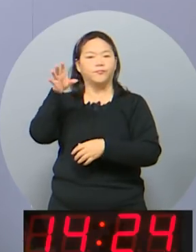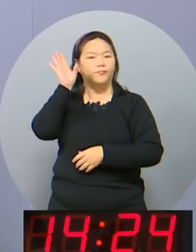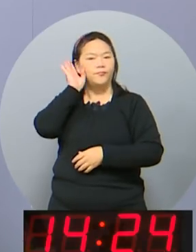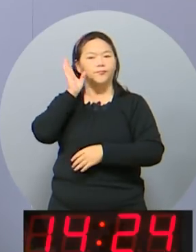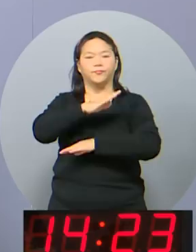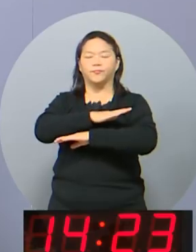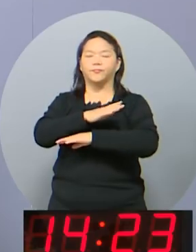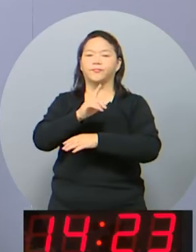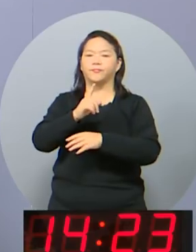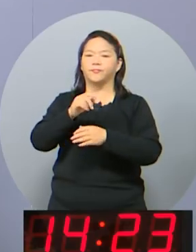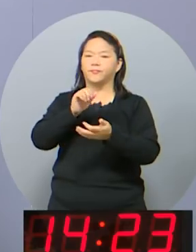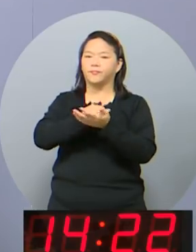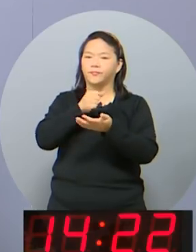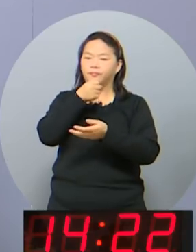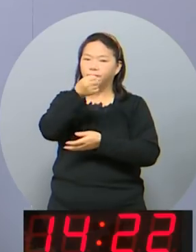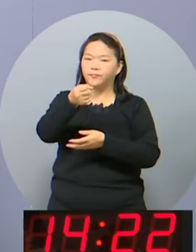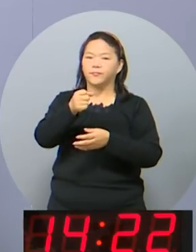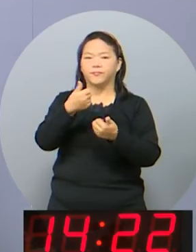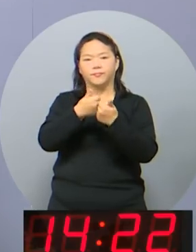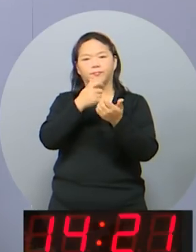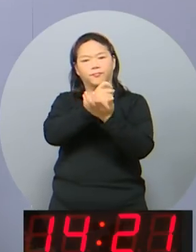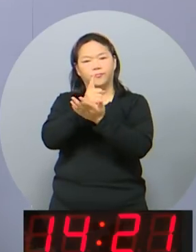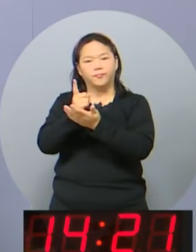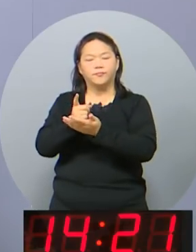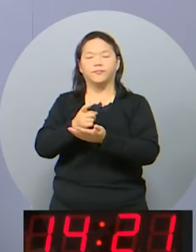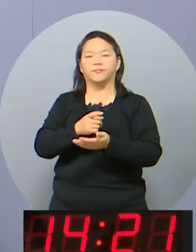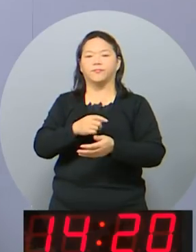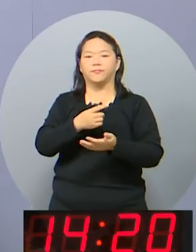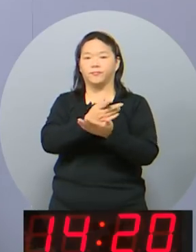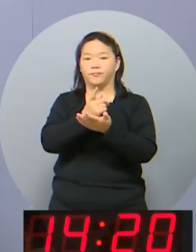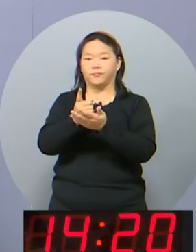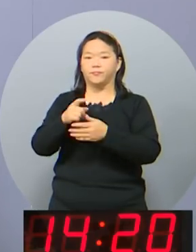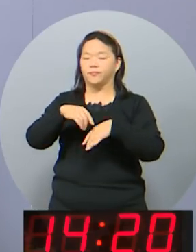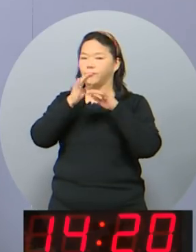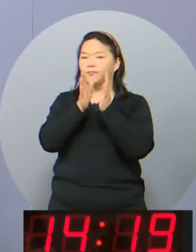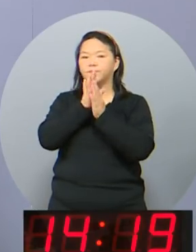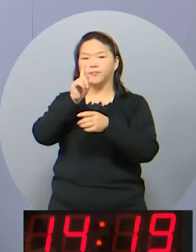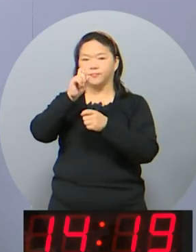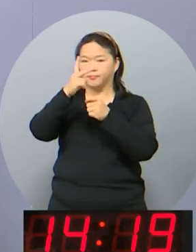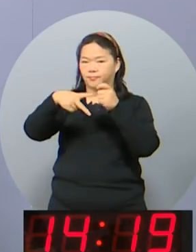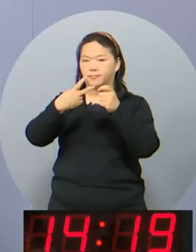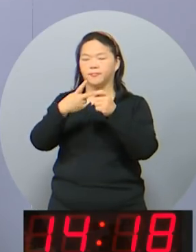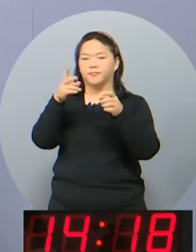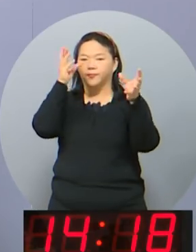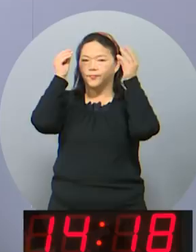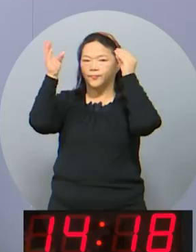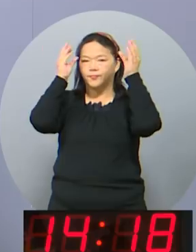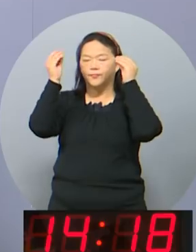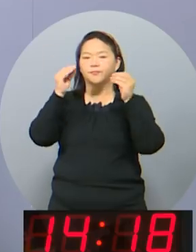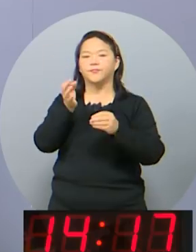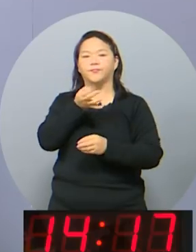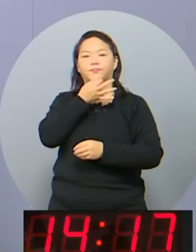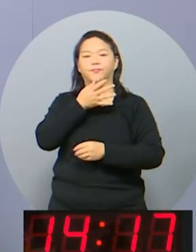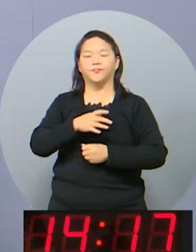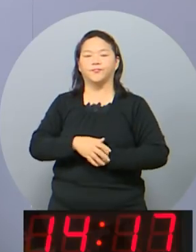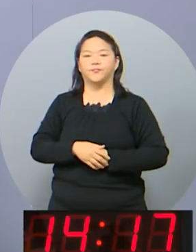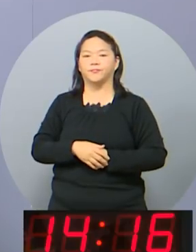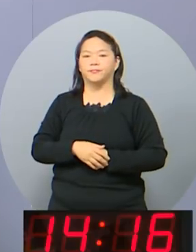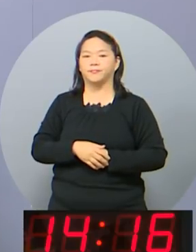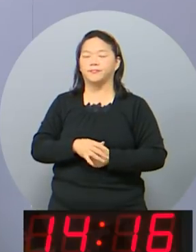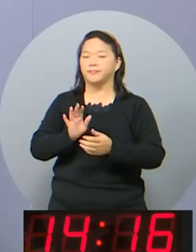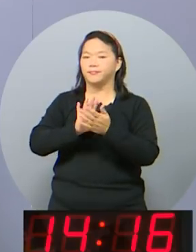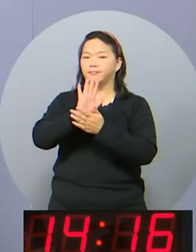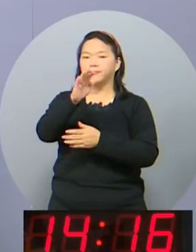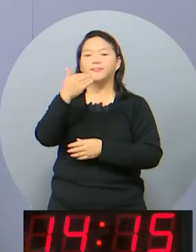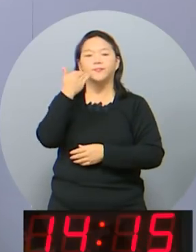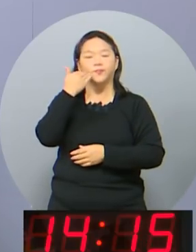记者会，或是资源的争取，都是我在这十二年当中学到的宝贵的经验。所以呢，未来伟